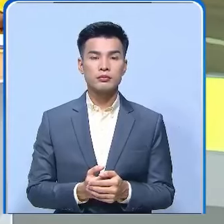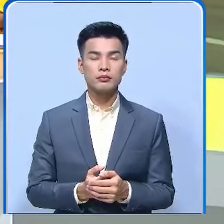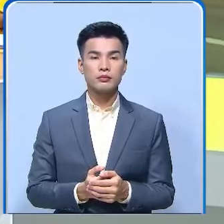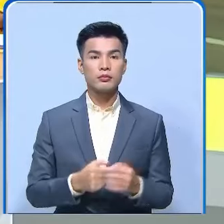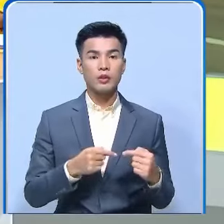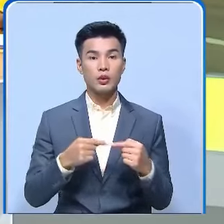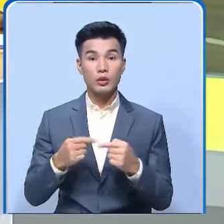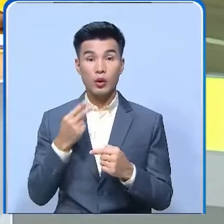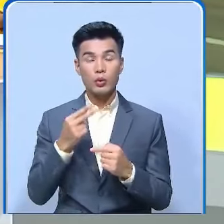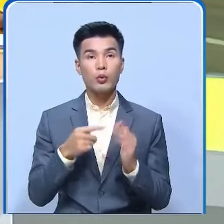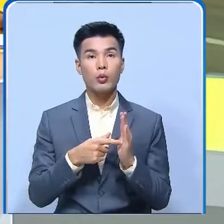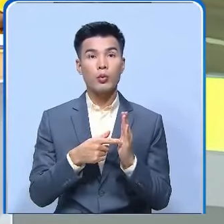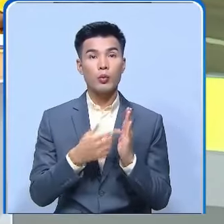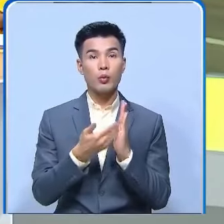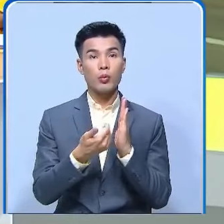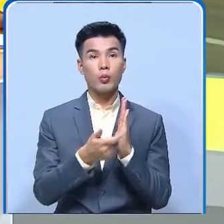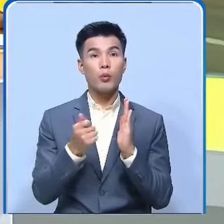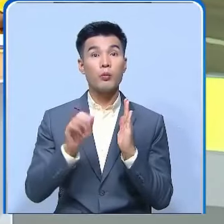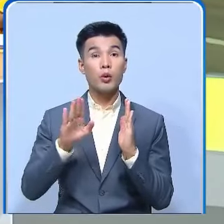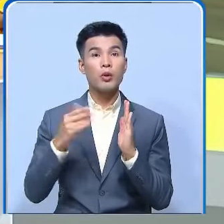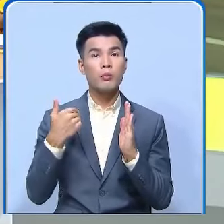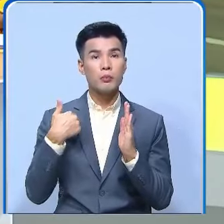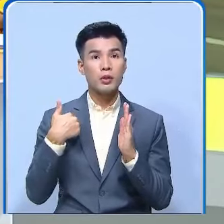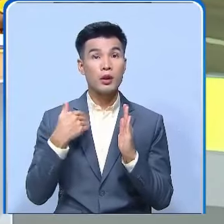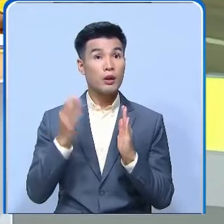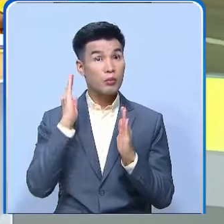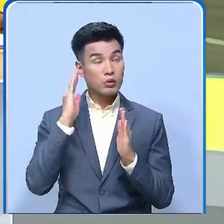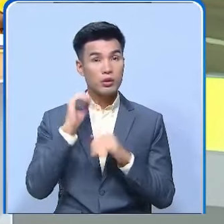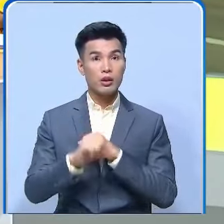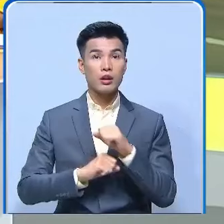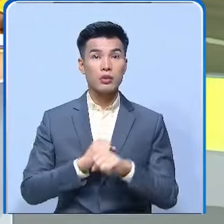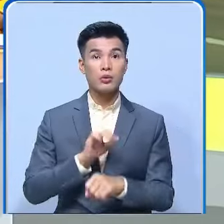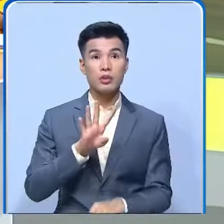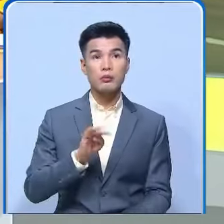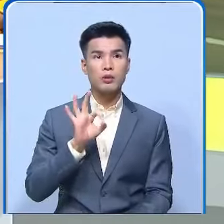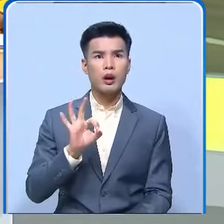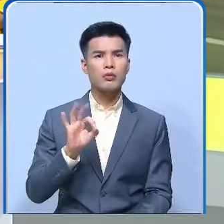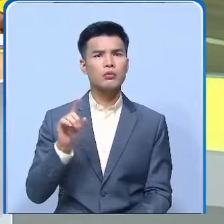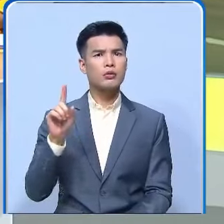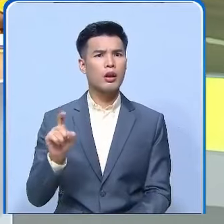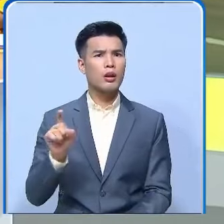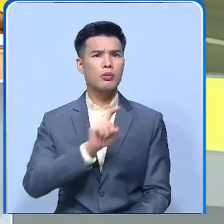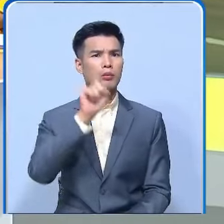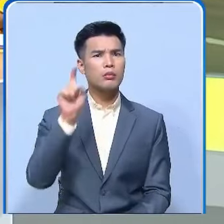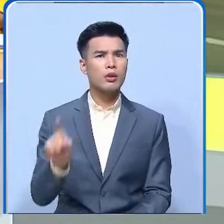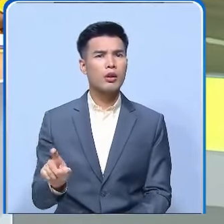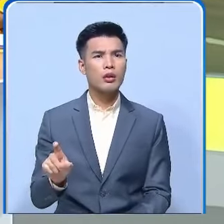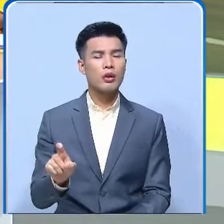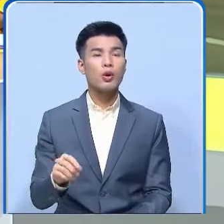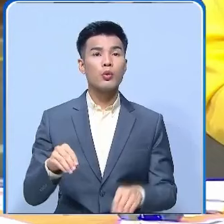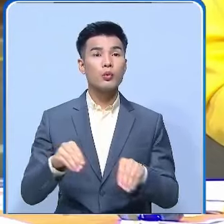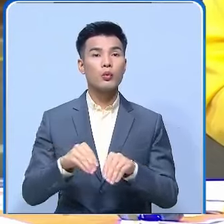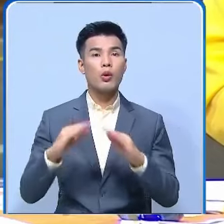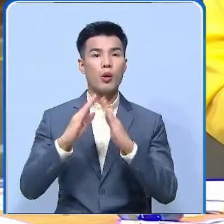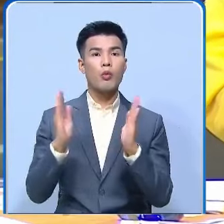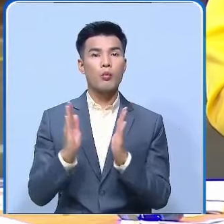ไปต่อกันที่จังหวัดอุบลราชธานีนะคะมีเหตุการณ์ที่ชายอายุ49ปีเสียชีวิตปริศนาค่ะ ค่ะ อยู่หน้าวัดแห่งหนึ่งนะค